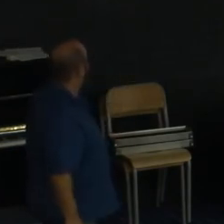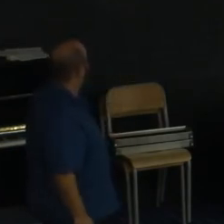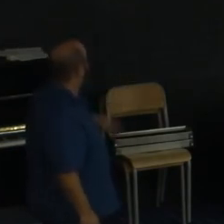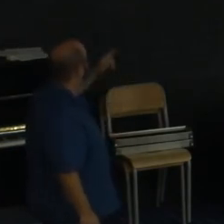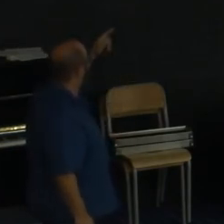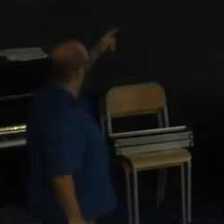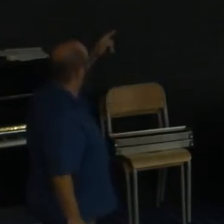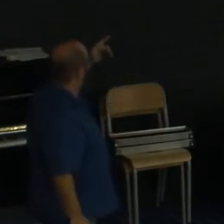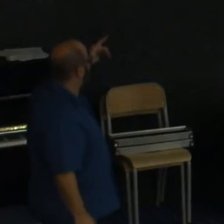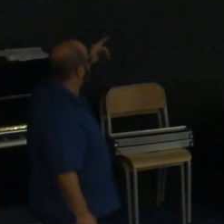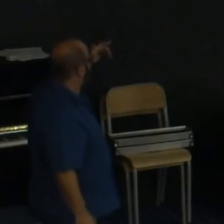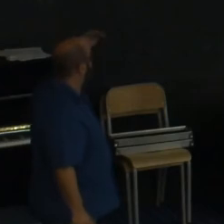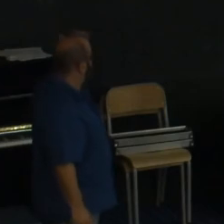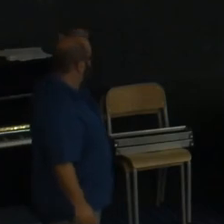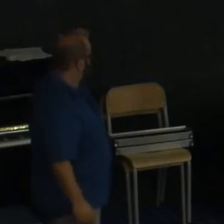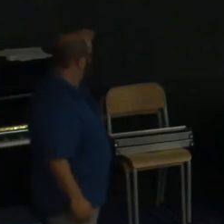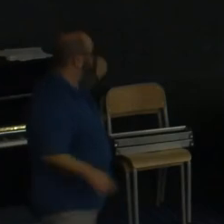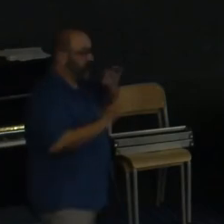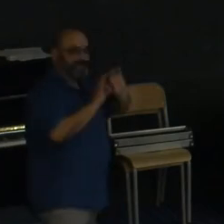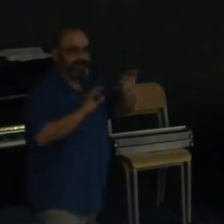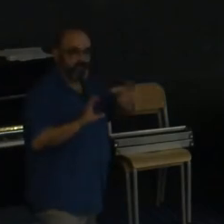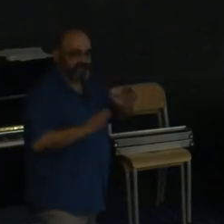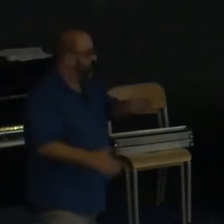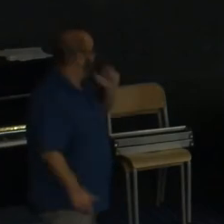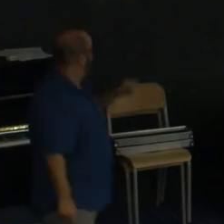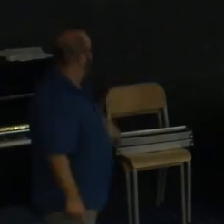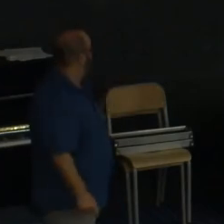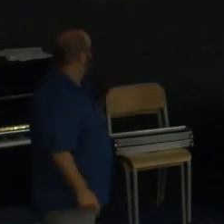pourquoi. Donc, dans ma ligne, à la ligne 9, si je regarde maintenant.